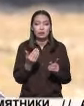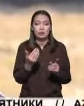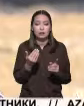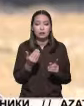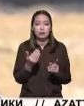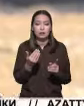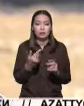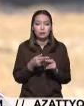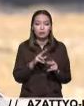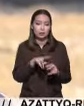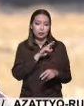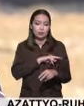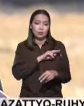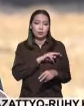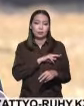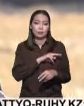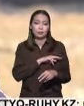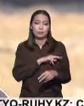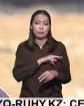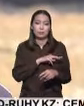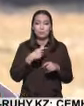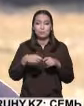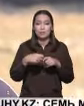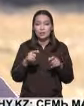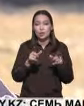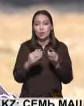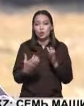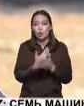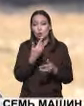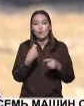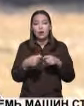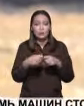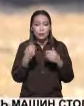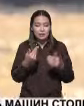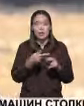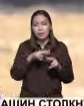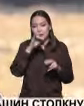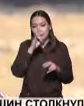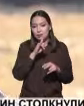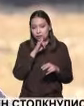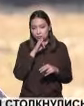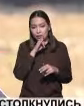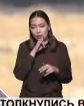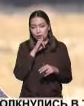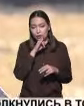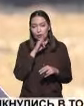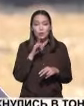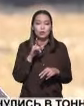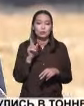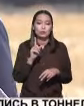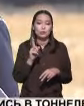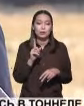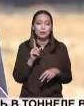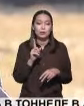ТО «Зеленда Астык» работает с инвестором, с новым инвестором, зерновой консорциум Казахстана. В общем, у